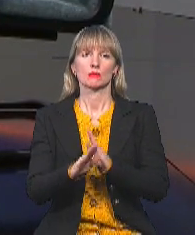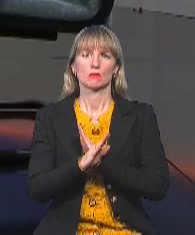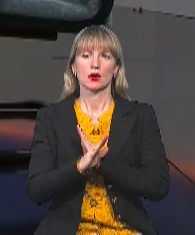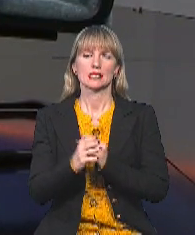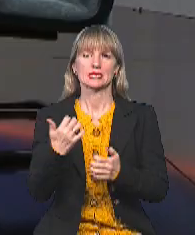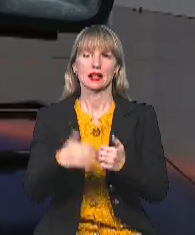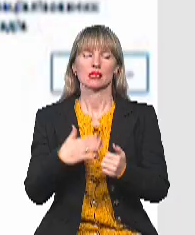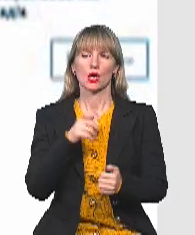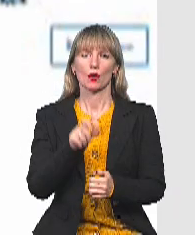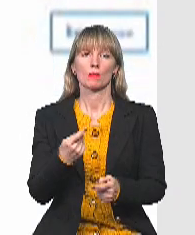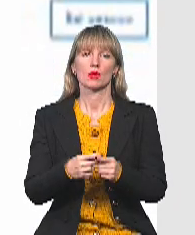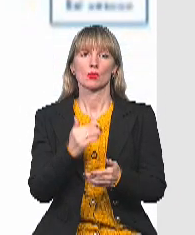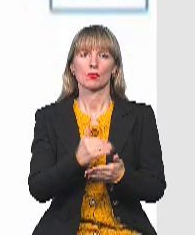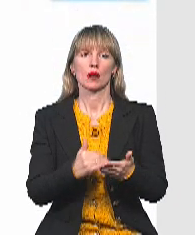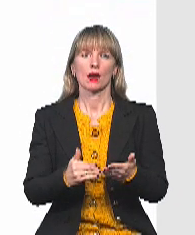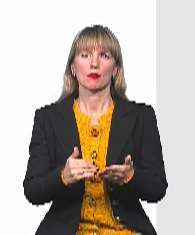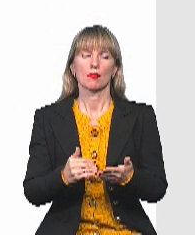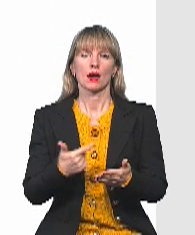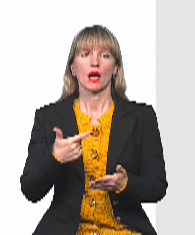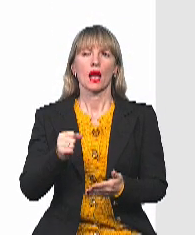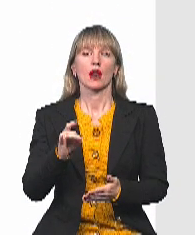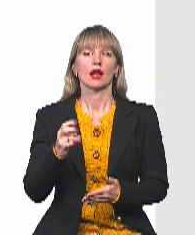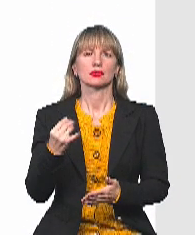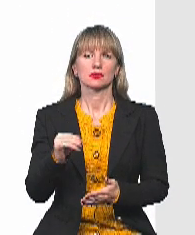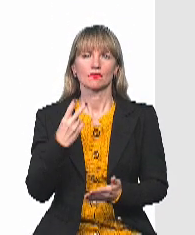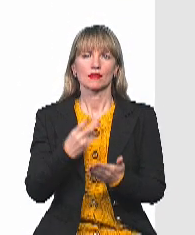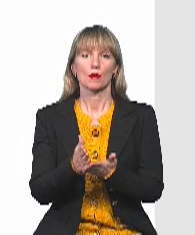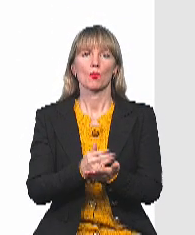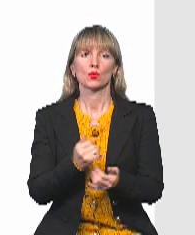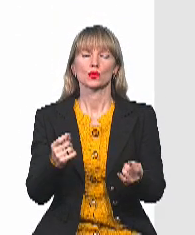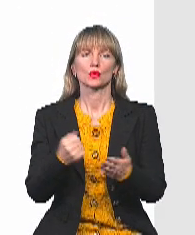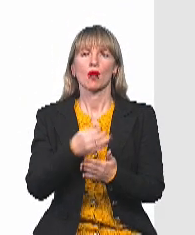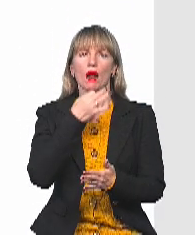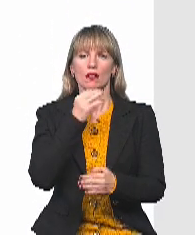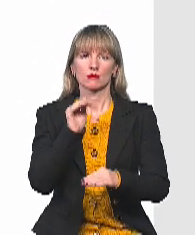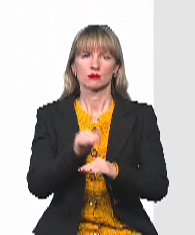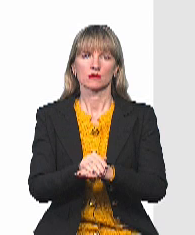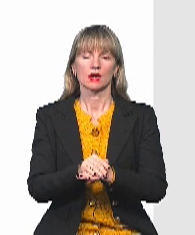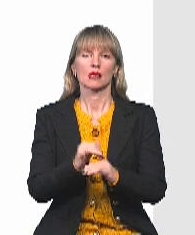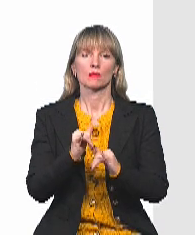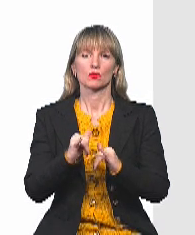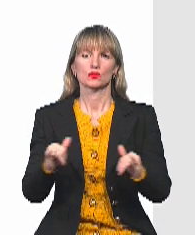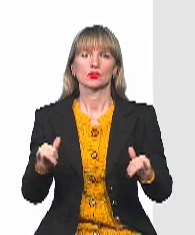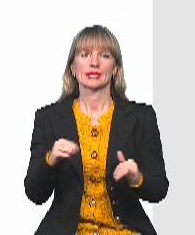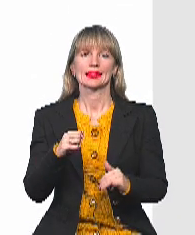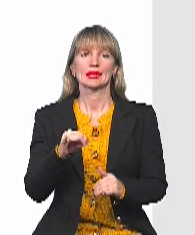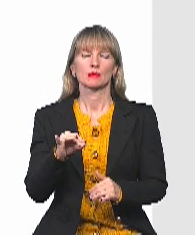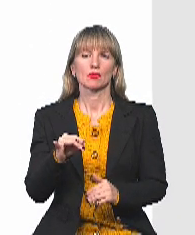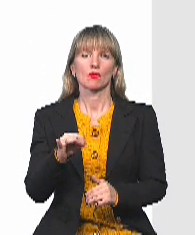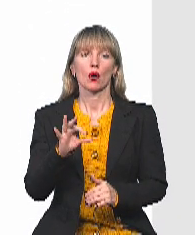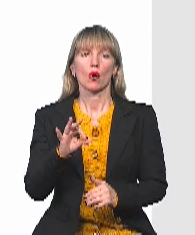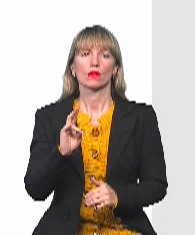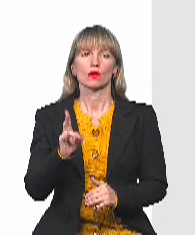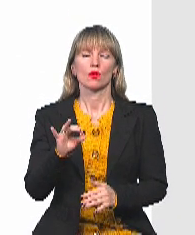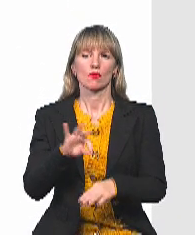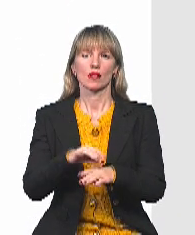наших громадян, тому у програмі медичних гарантій передбачено медичні послуги щодо раннього виявлення найпоширеніших типів онкологічних хвороб.